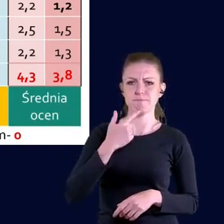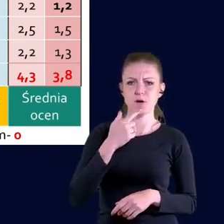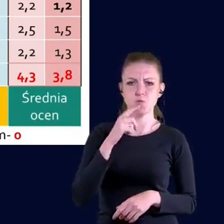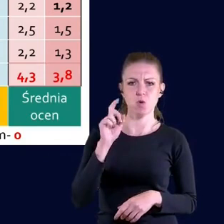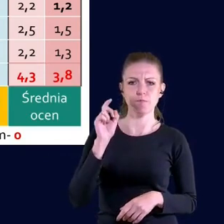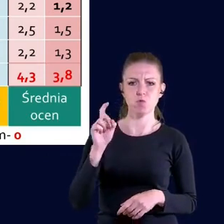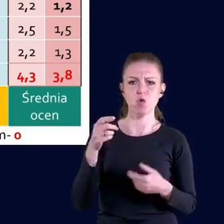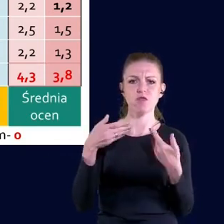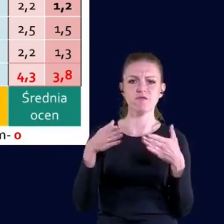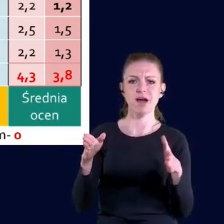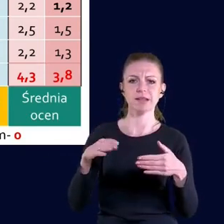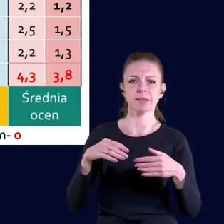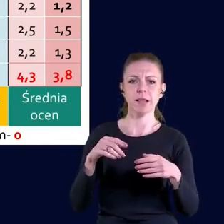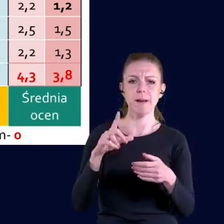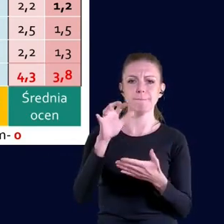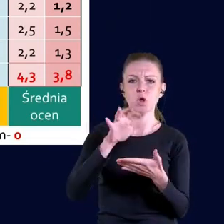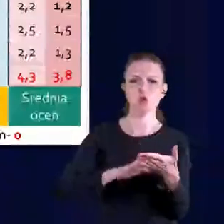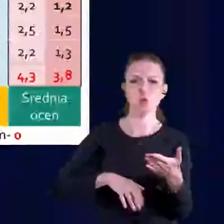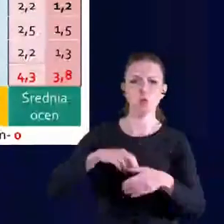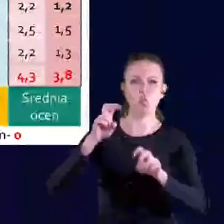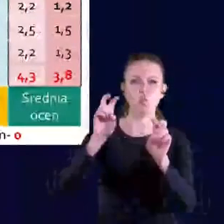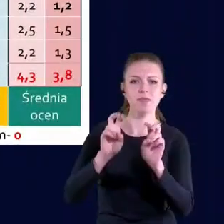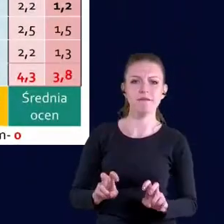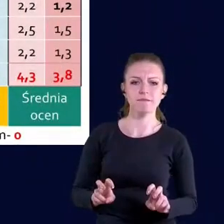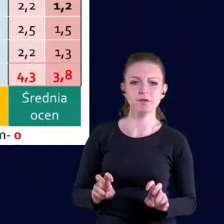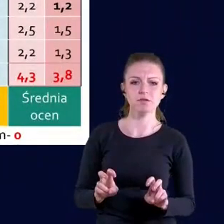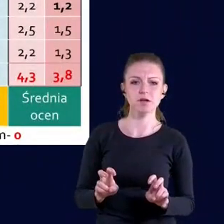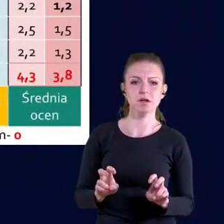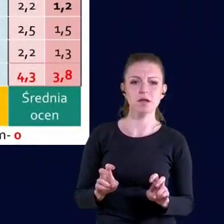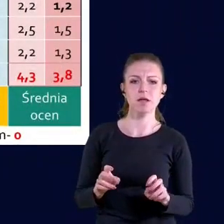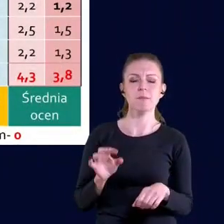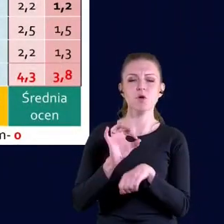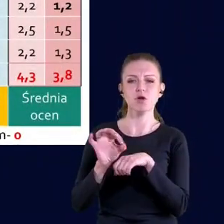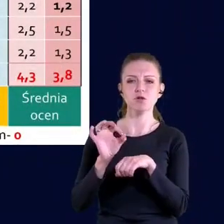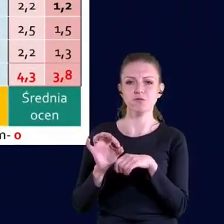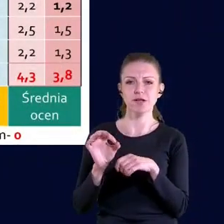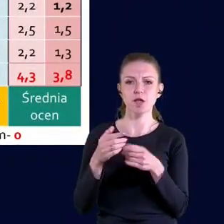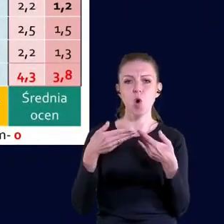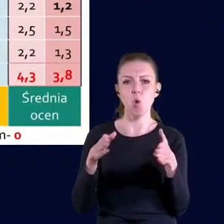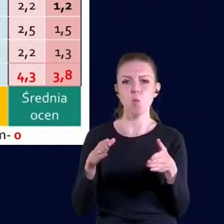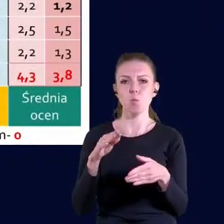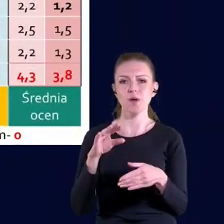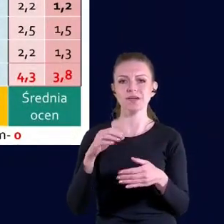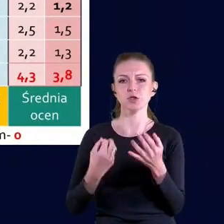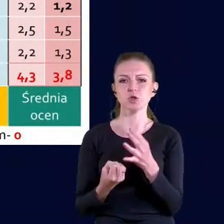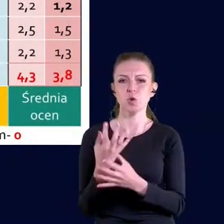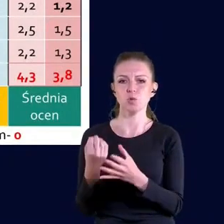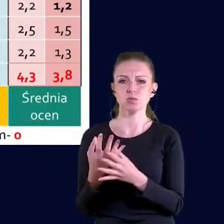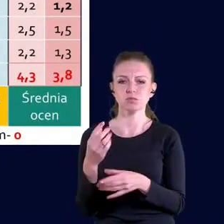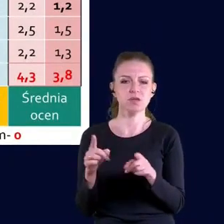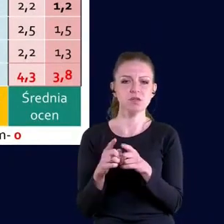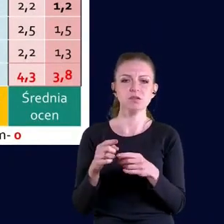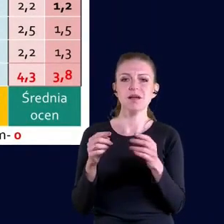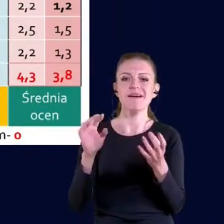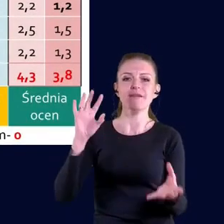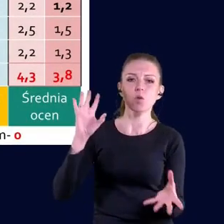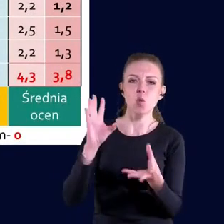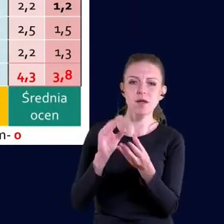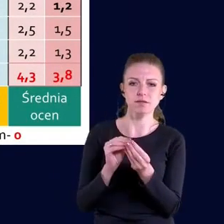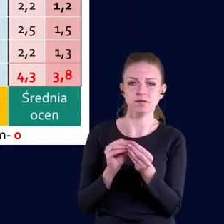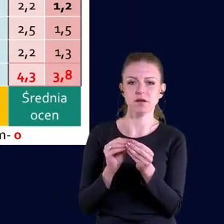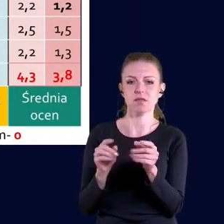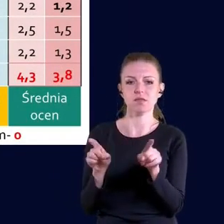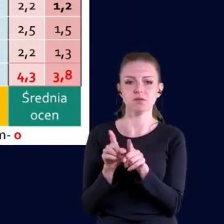protokołów badawczych dla oprogramowania Open Source otwartej edukacji ewaluacji i nauki